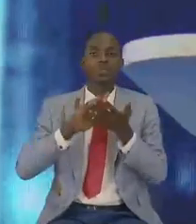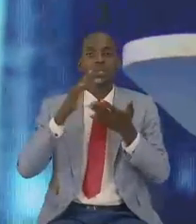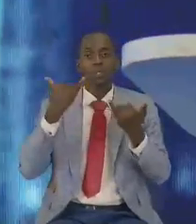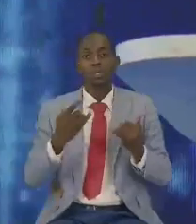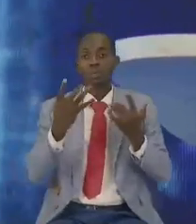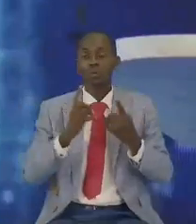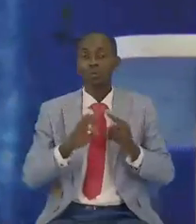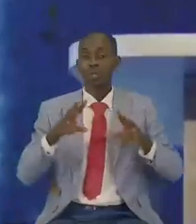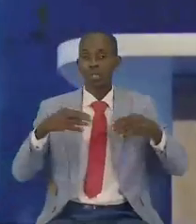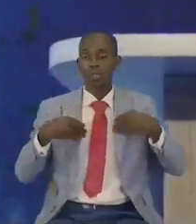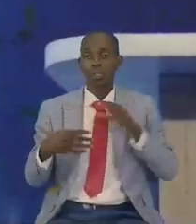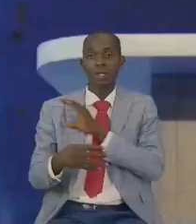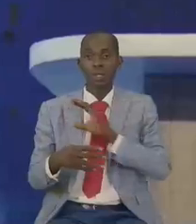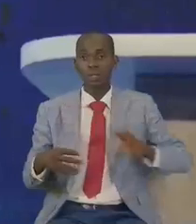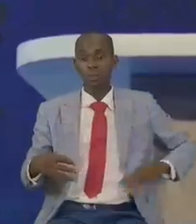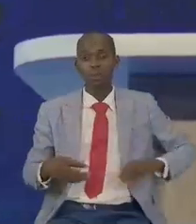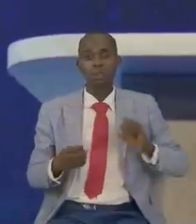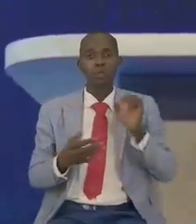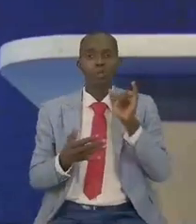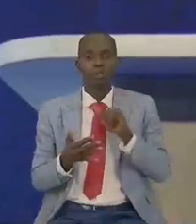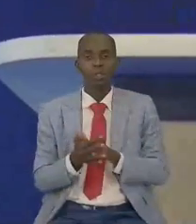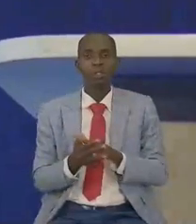Tu veux donner ta vie à Christ,